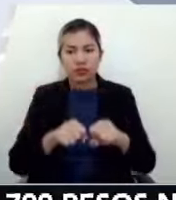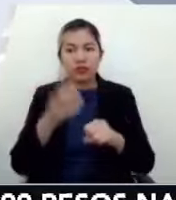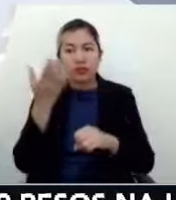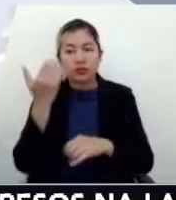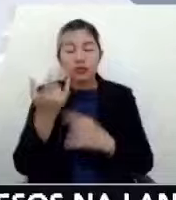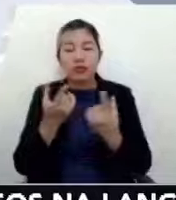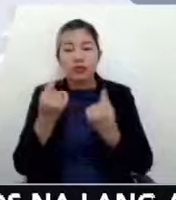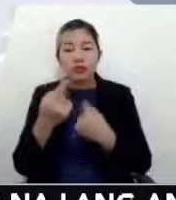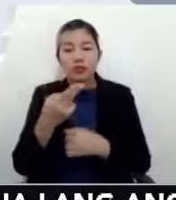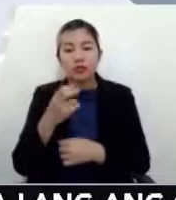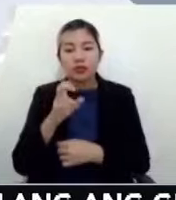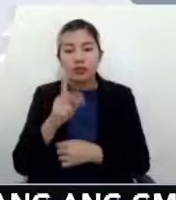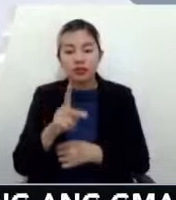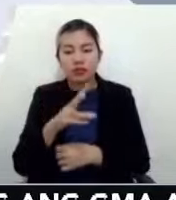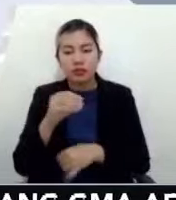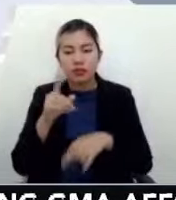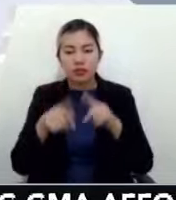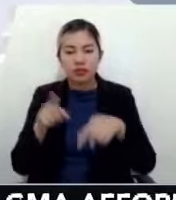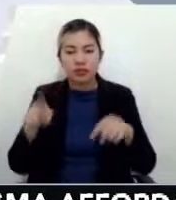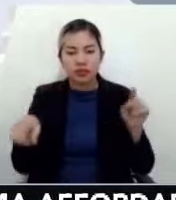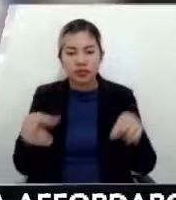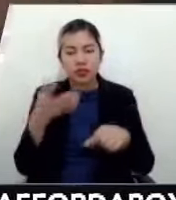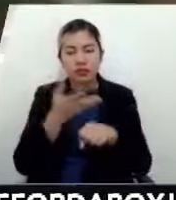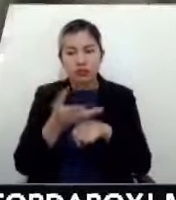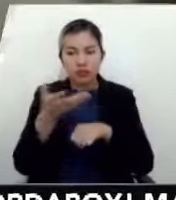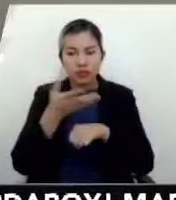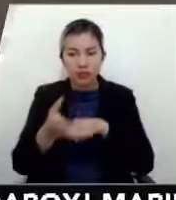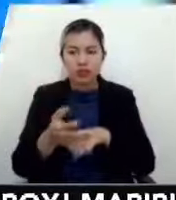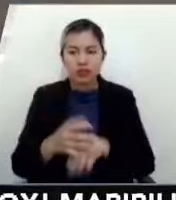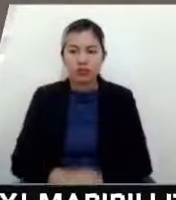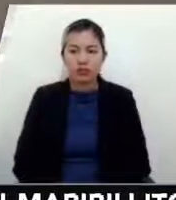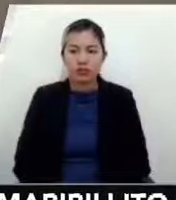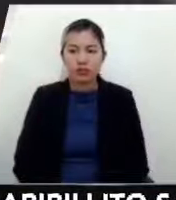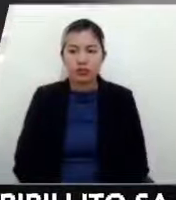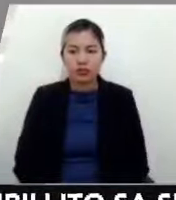scam. Balita natin ni Salima Refran.